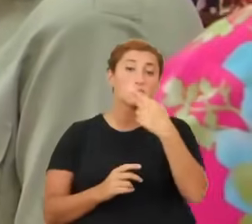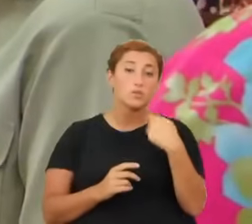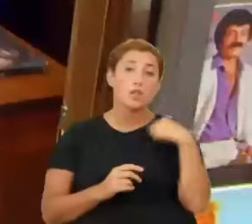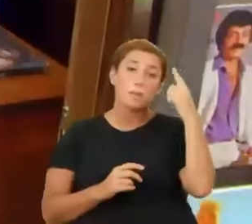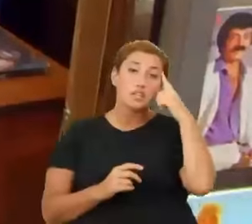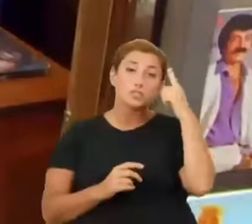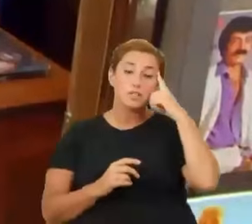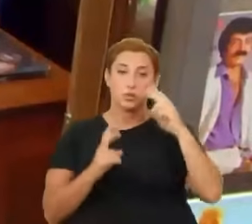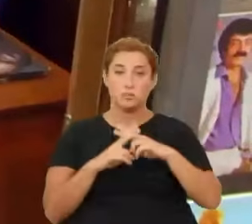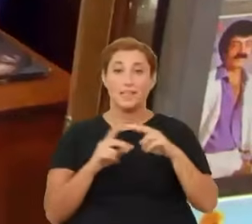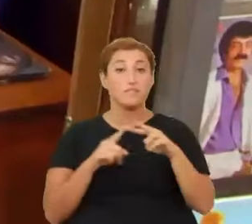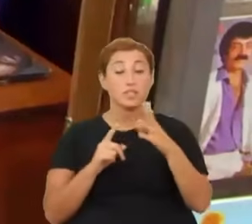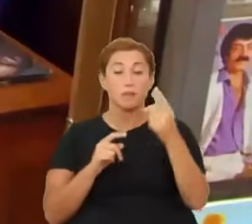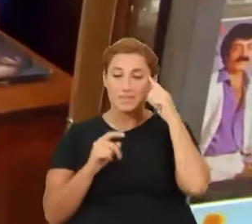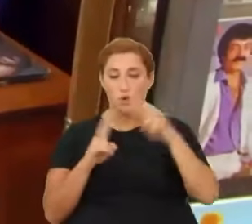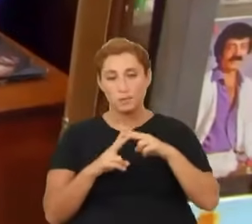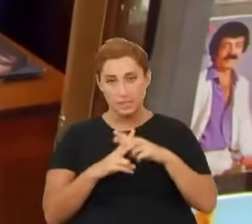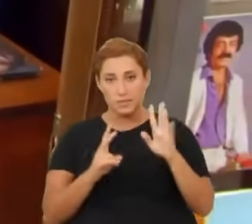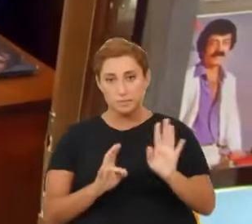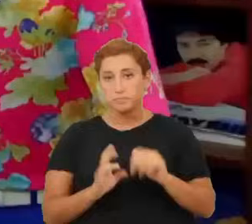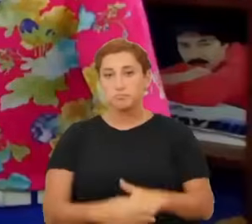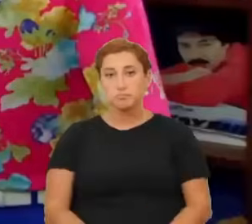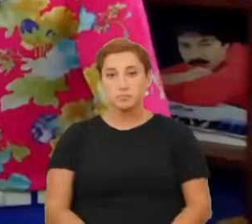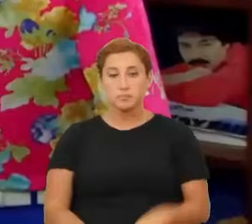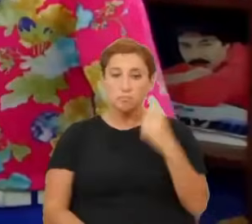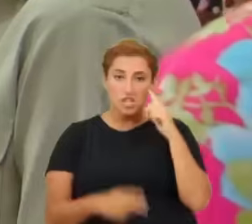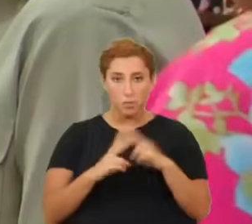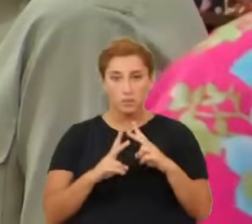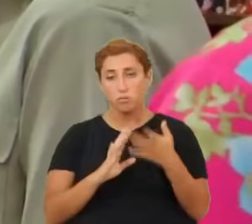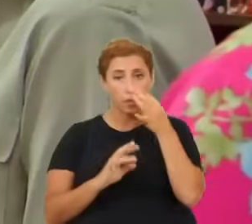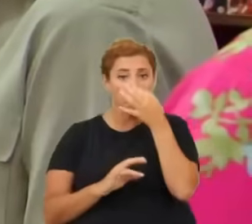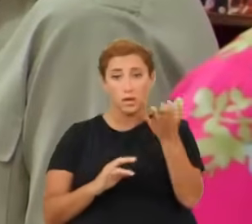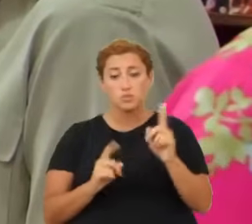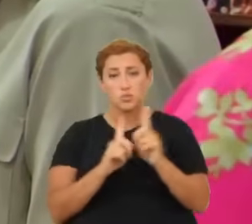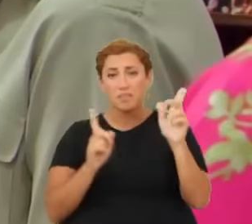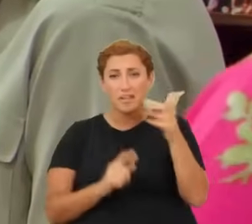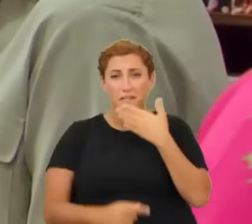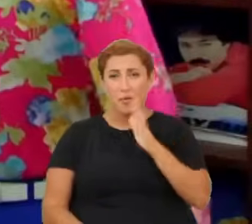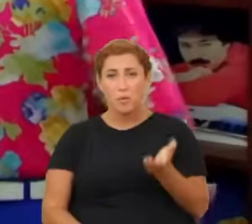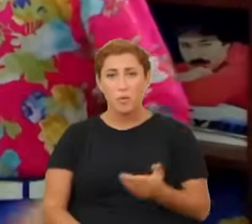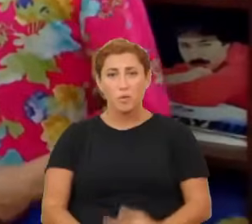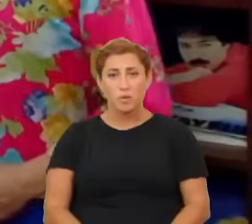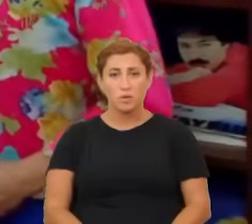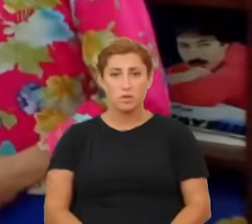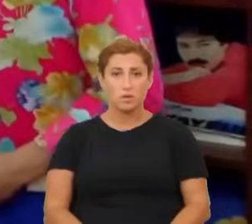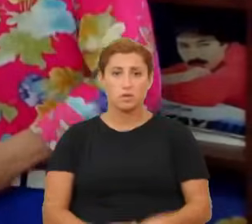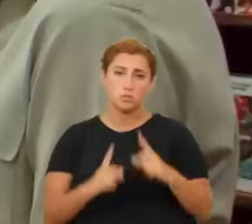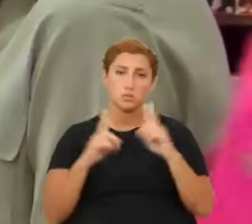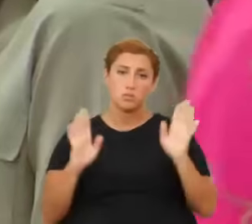söyle. Başkomiserim. Nevzat. Başkomiserim. Hep birlikte başkomiserim. Başkomiserim. Bu kadar basit. Bunu uzatmaya gerek yok bu kadar ya. Bence